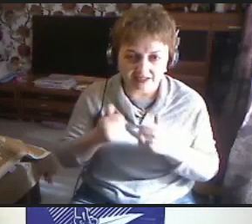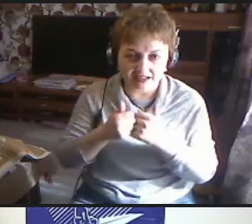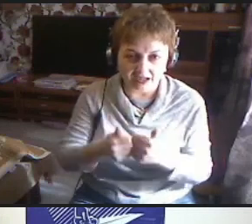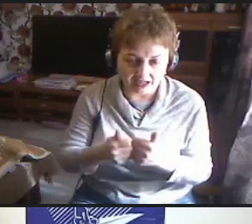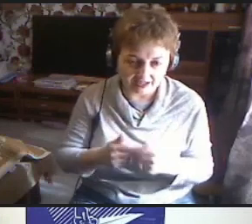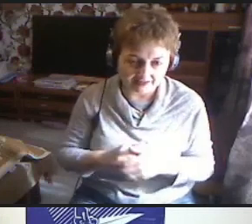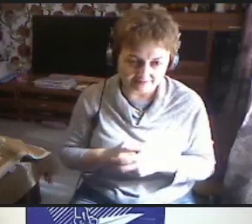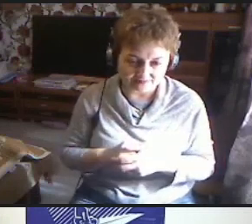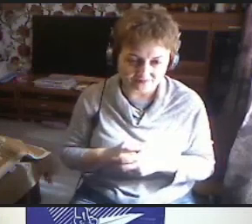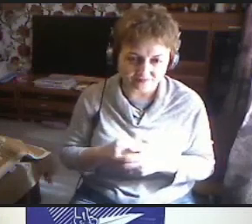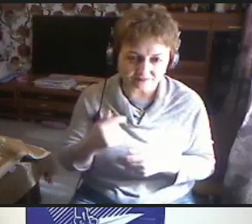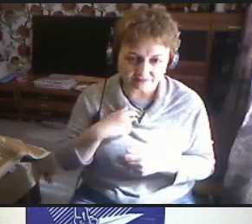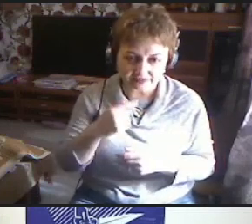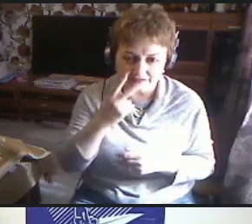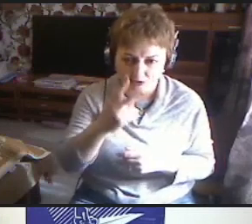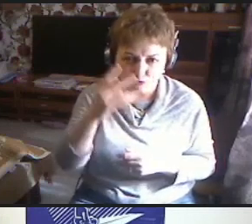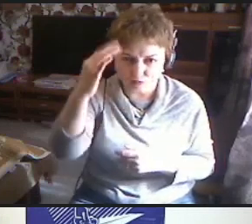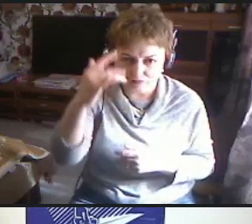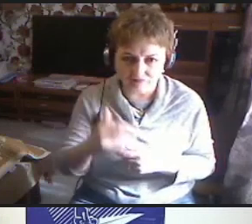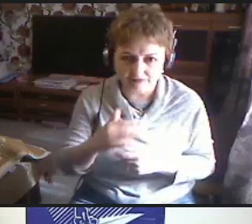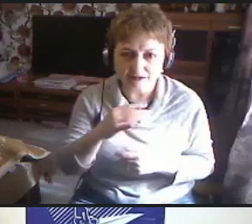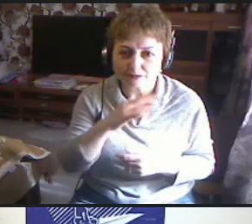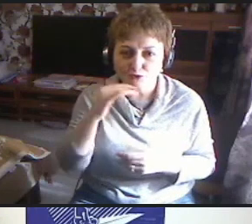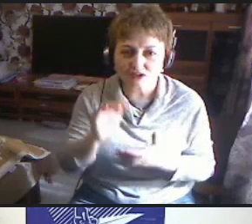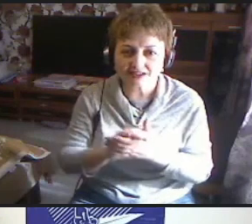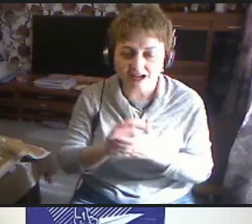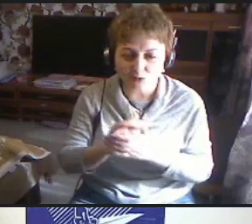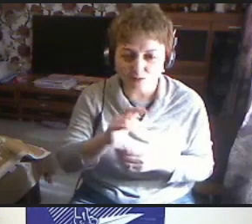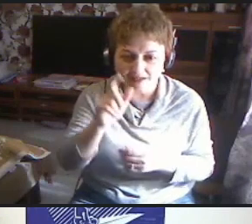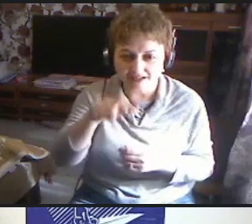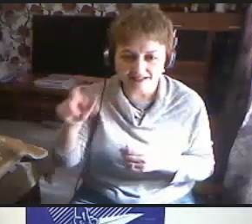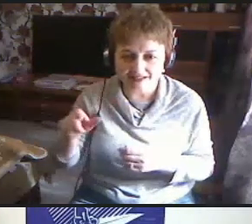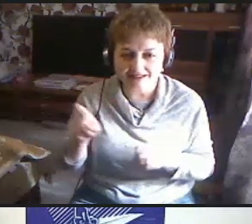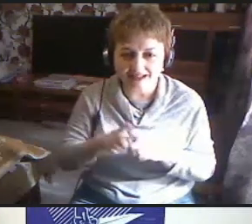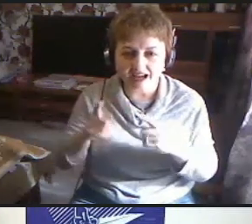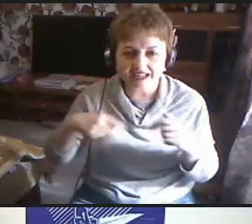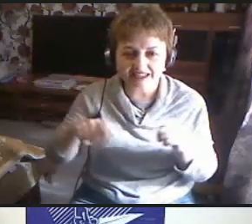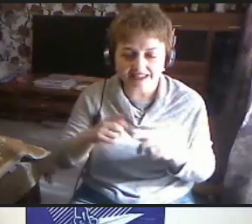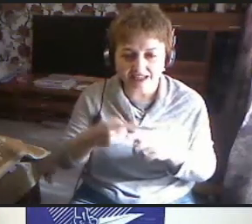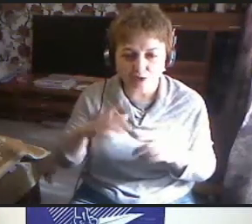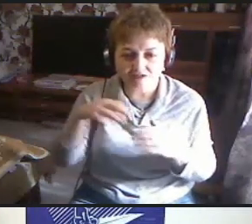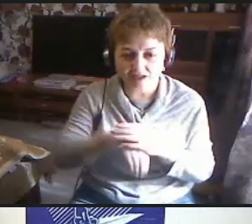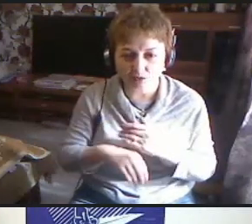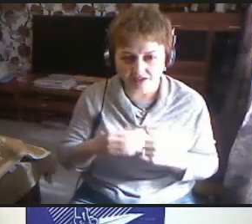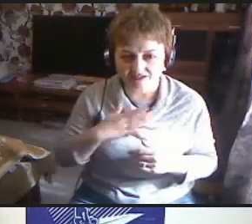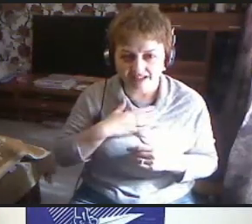коллеги. Я смотрю, что достаточно много знакомых лиц, в том числе из организаций,